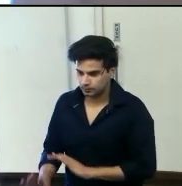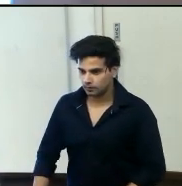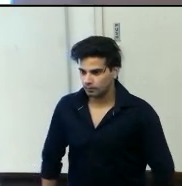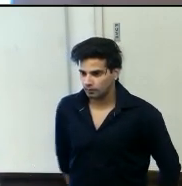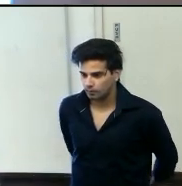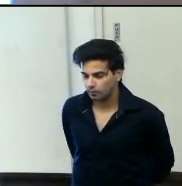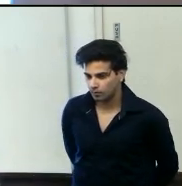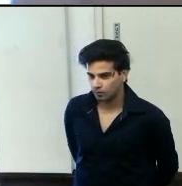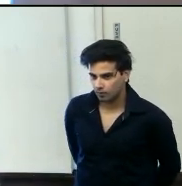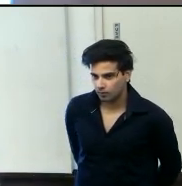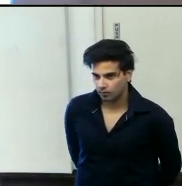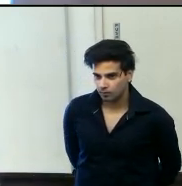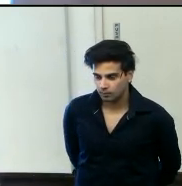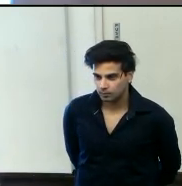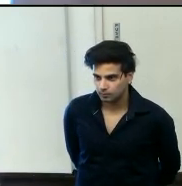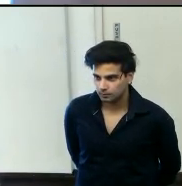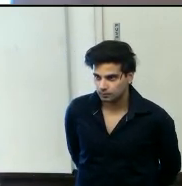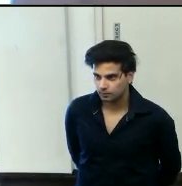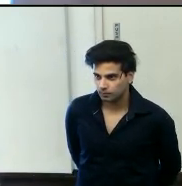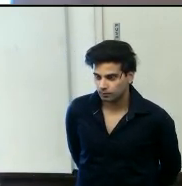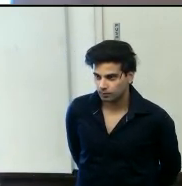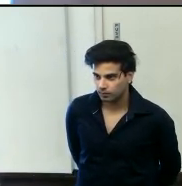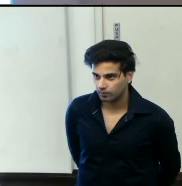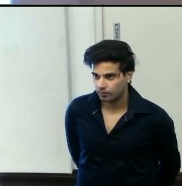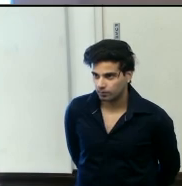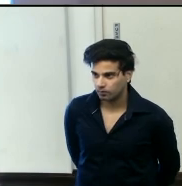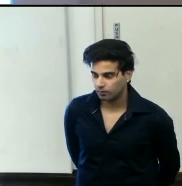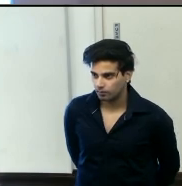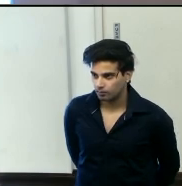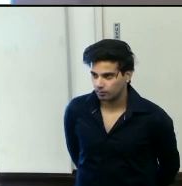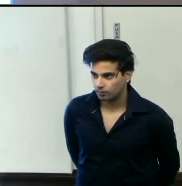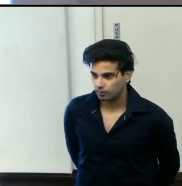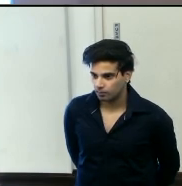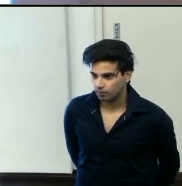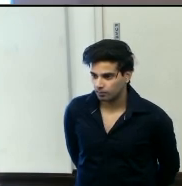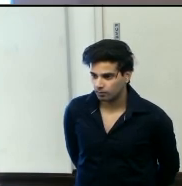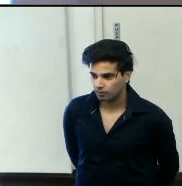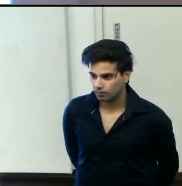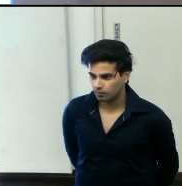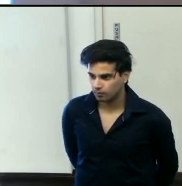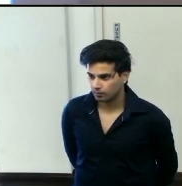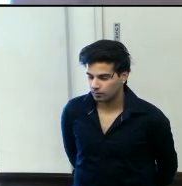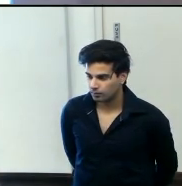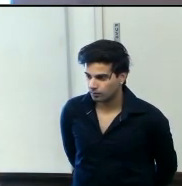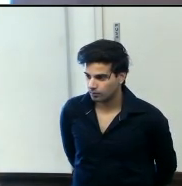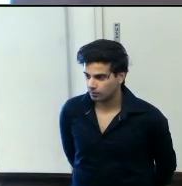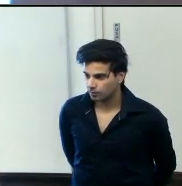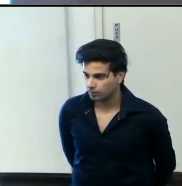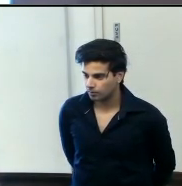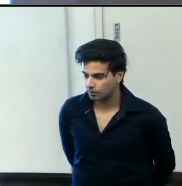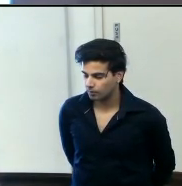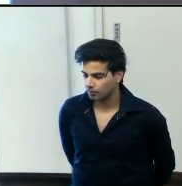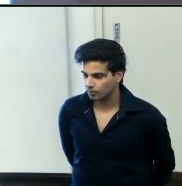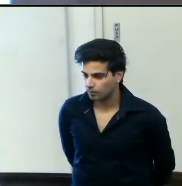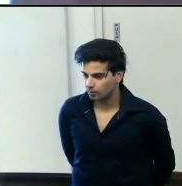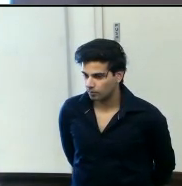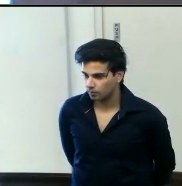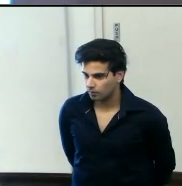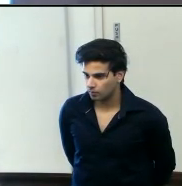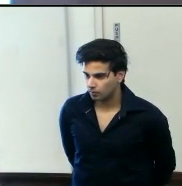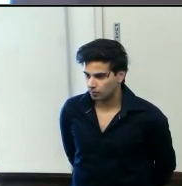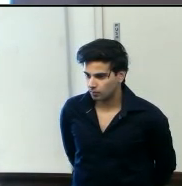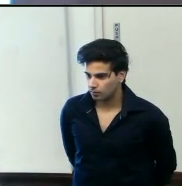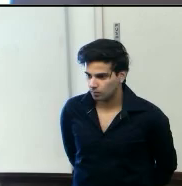ಅದರ ಹೊಸ ಅರ್ಥ ತರೋದಕ್ಕೆ ಪ್ರಯತ್ನ ಪಡ್ತಾ ಇದ್ದೆ. ಅದಾದ್ಮೇಲೆ ಇದನ್ನ ಬುಕ್ ತರ ಮಾಡೋದು ಹೆಂಗೆ ಅಂತ ಆಯ್ತು ನನಗೆ. ಅವಾಗ ಆರ್ಟಿಸ್ಟ್ ಬುಕ್ ಅಂತ ಒಂದು ಫಾರ್ಮ್ ಇದೆ ಅಂತಾನು